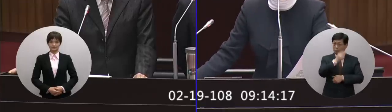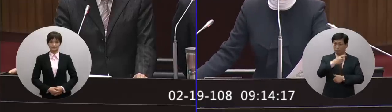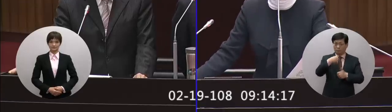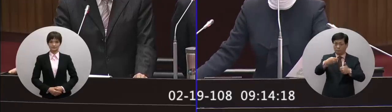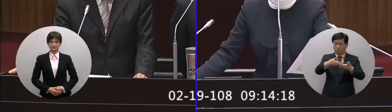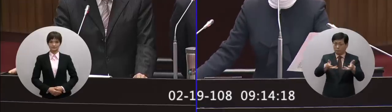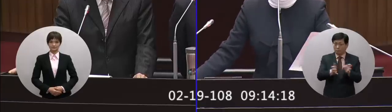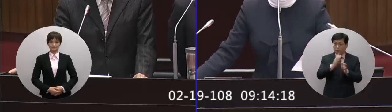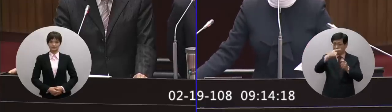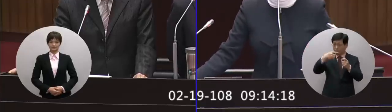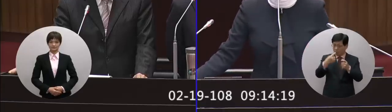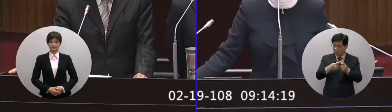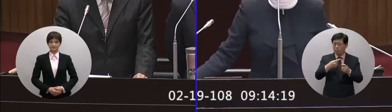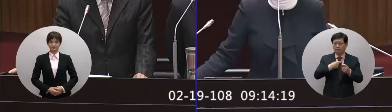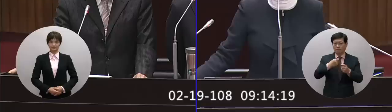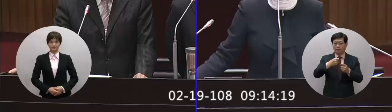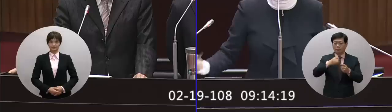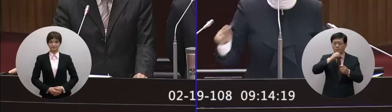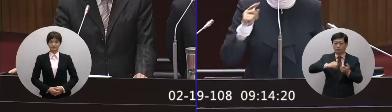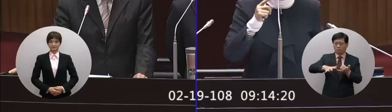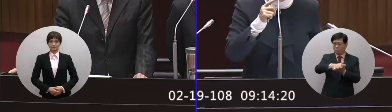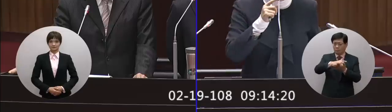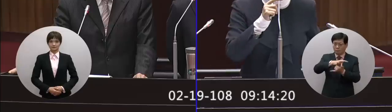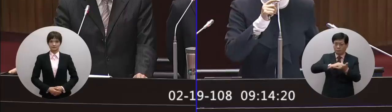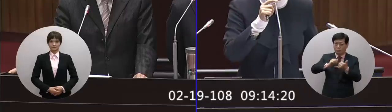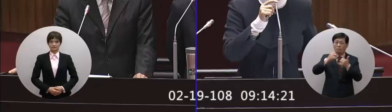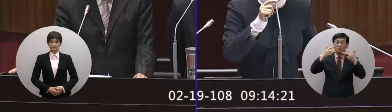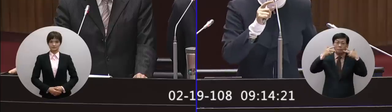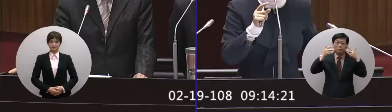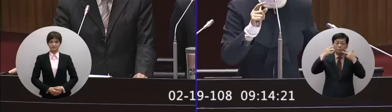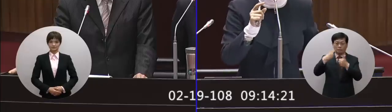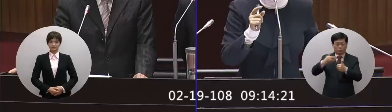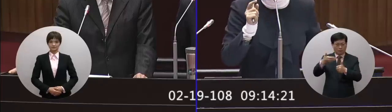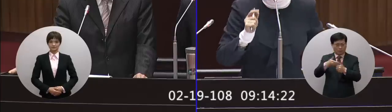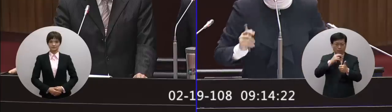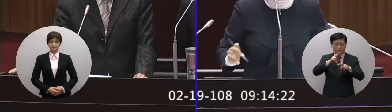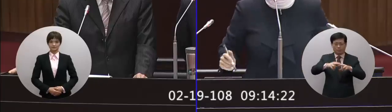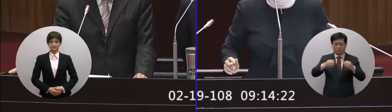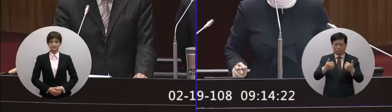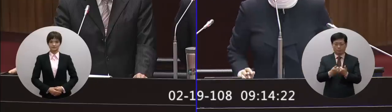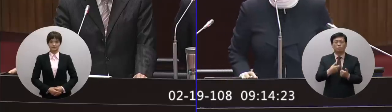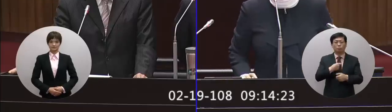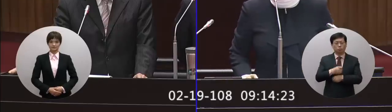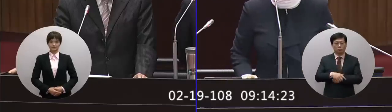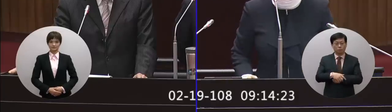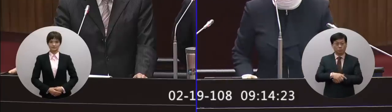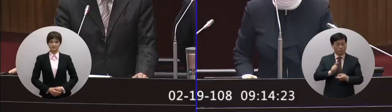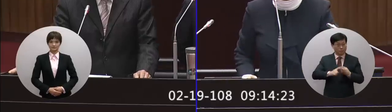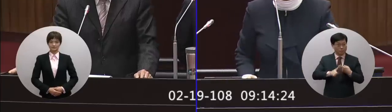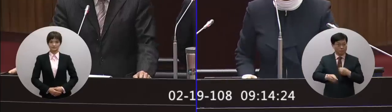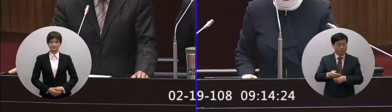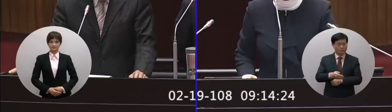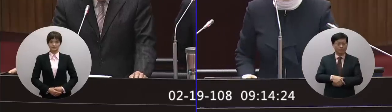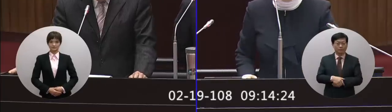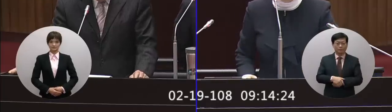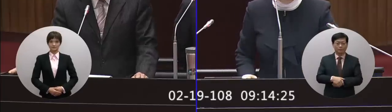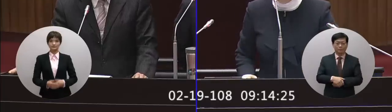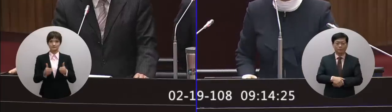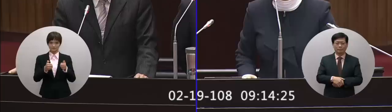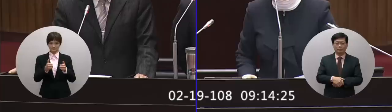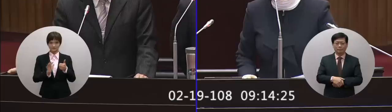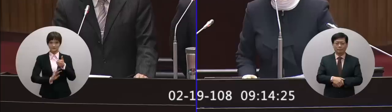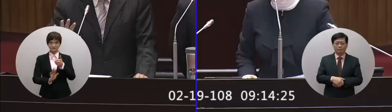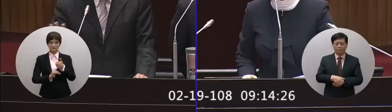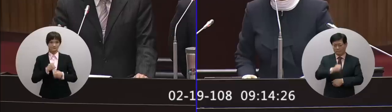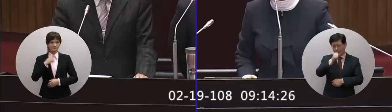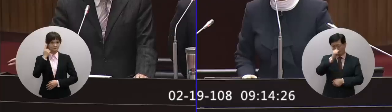教育部每一年必须要召开全国原住民教育的座谈会，潘部长对吗？ 是，谢谢委